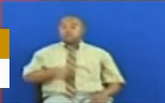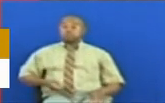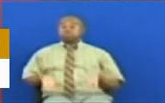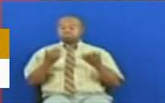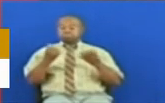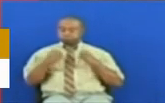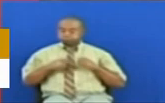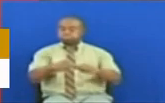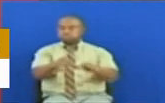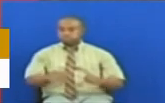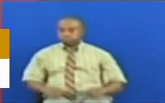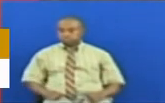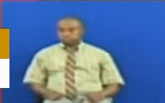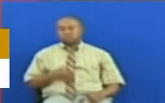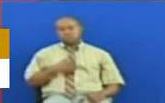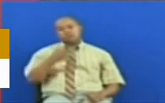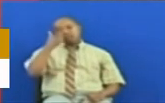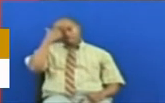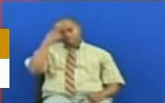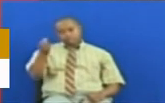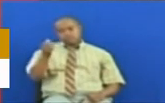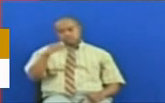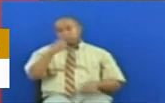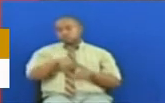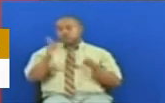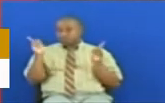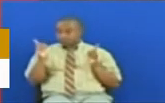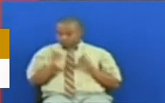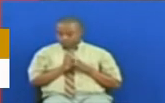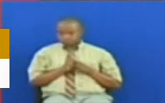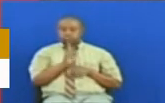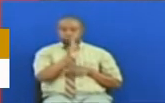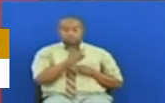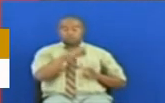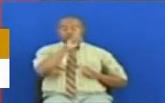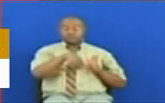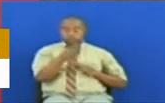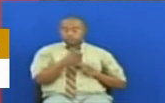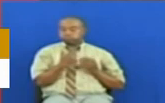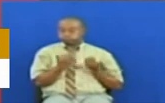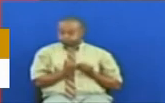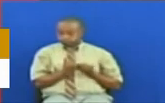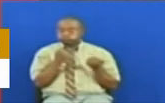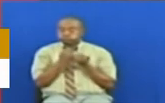tu tutasheheni na viwanda vya kuchakata samaki.